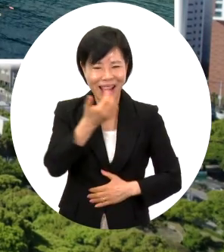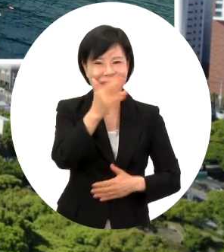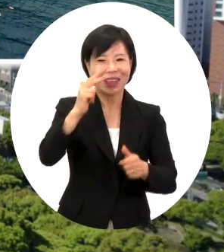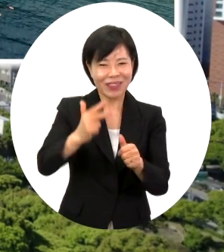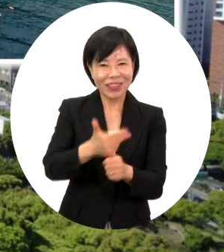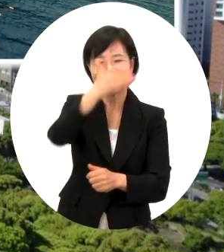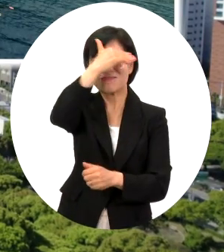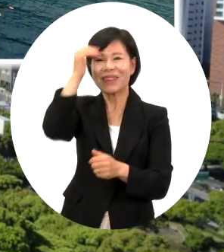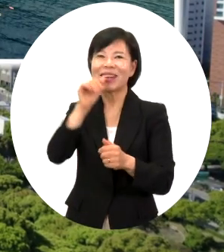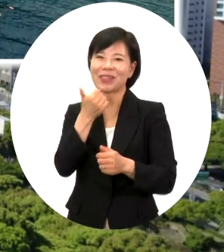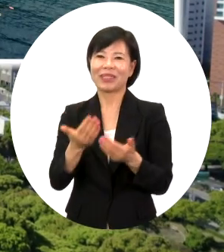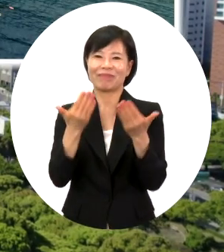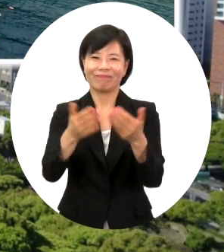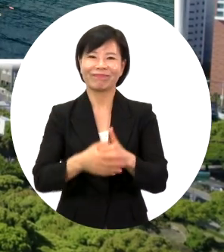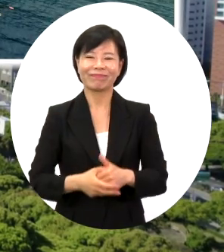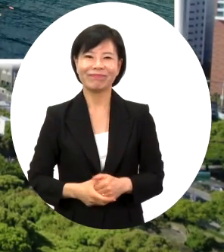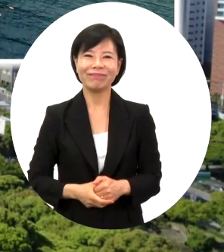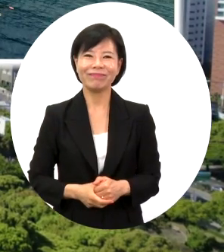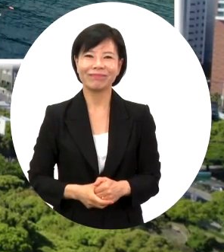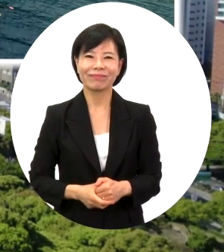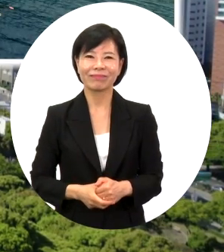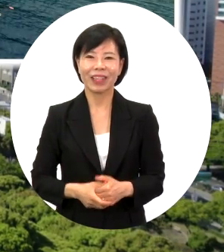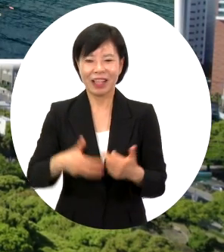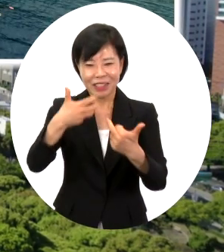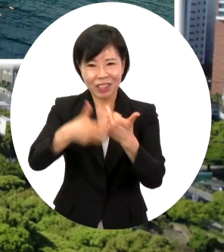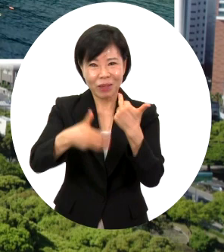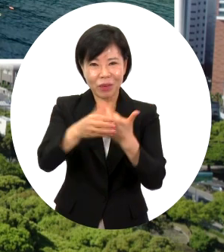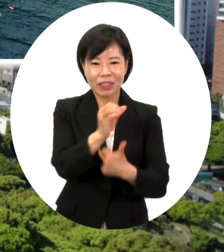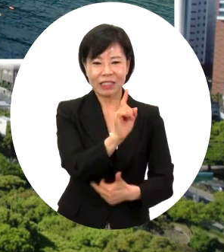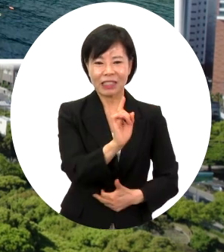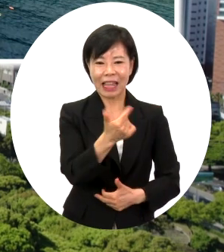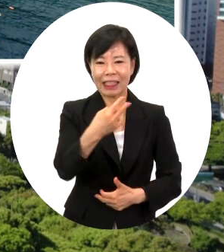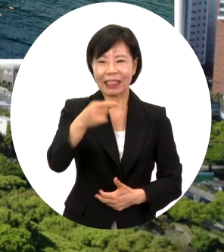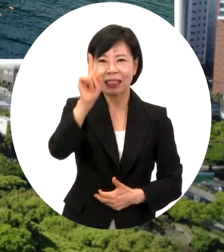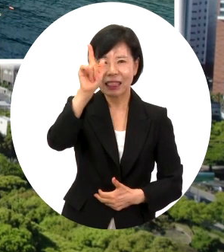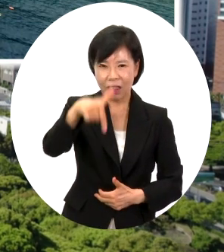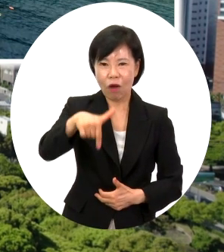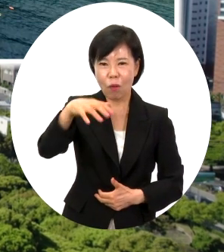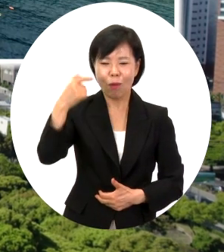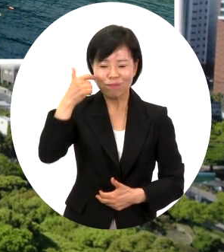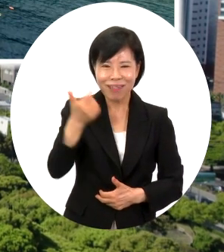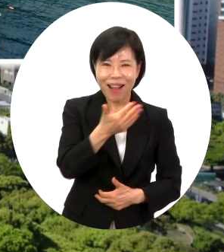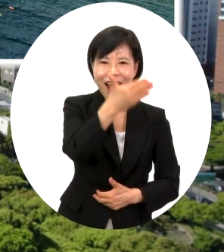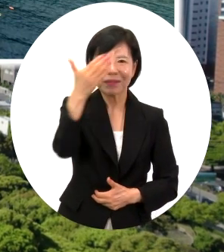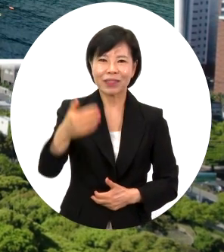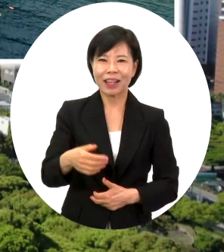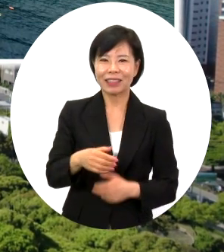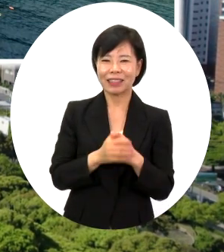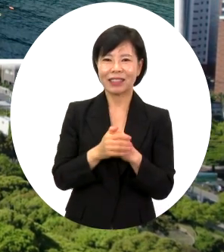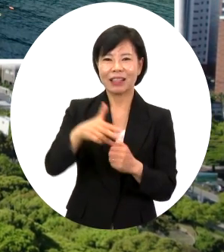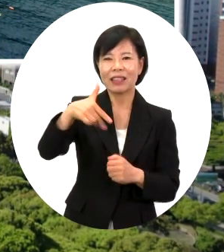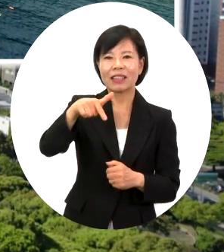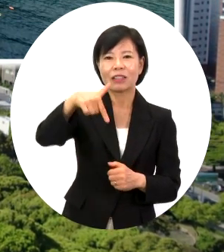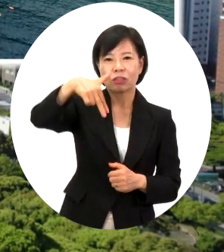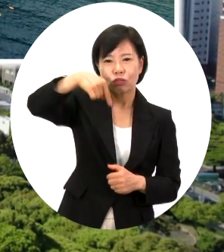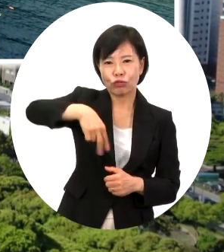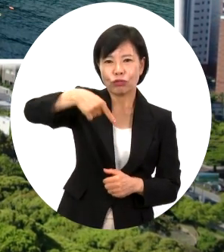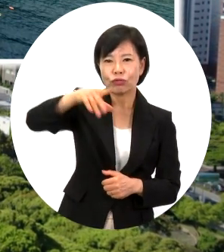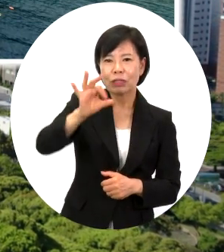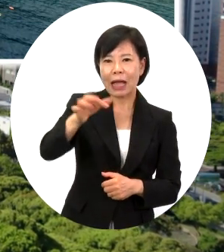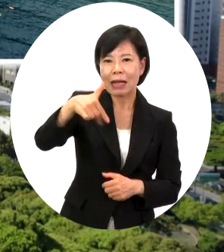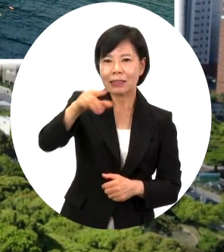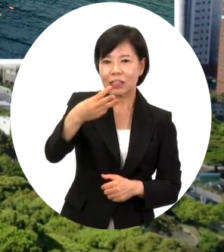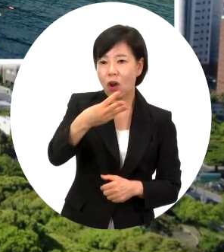제주의 아름다운 자연경관을 소개하는 순서입니다. 서귀포시 안덕면에 위치한 아름다운 박수기정 풍경을 하늘에서